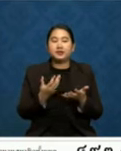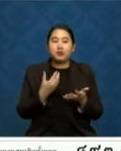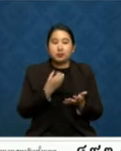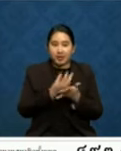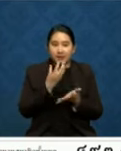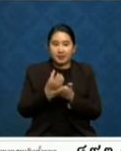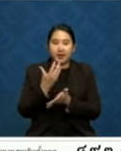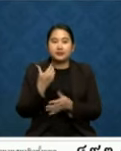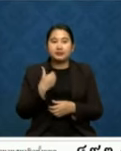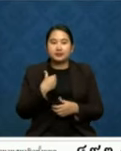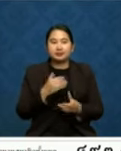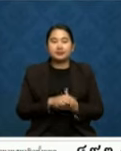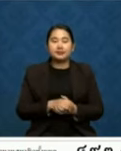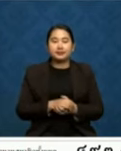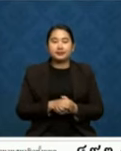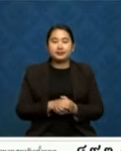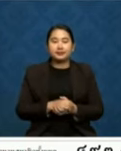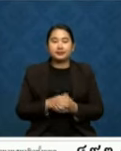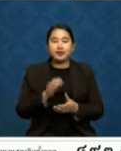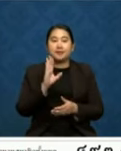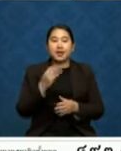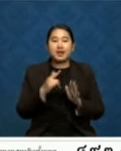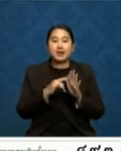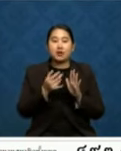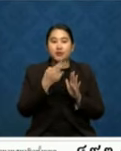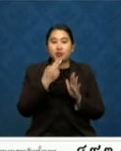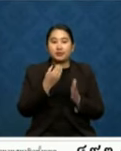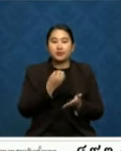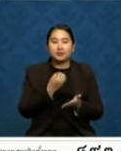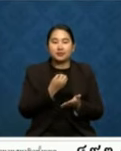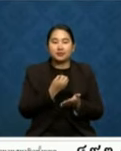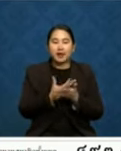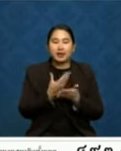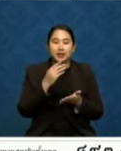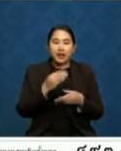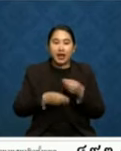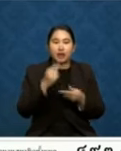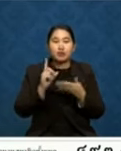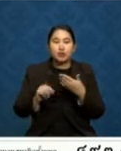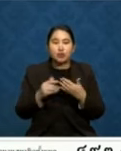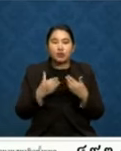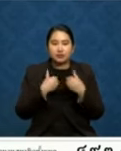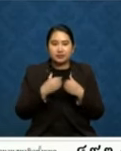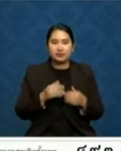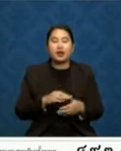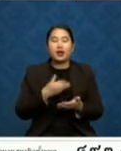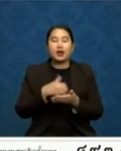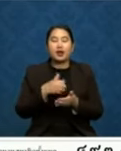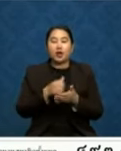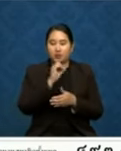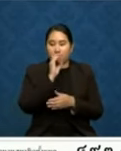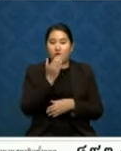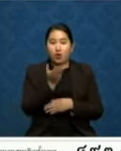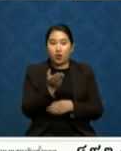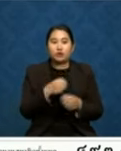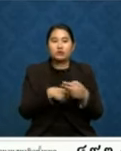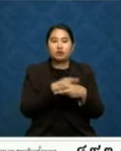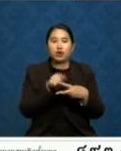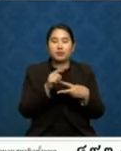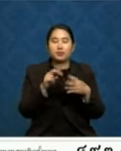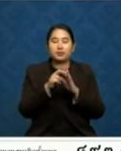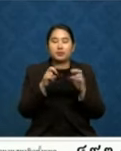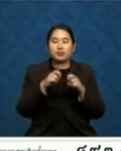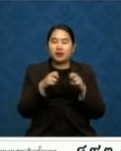ทุนยังสูงแล้วก็ราคาใบยาสูบก็ยังตกต่ำอยู่ซึ่งสิ่งที่เขาได้เสนอมามันอยู่สองเรื่องครับหนึ่งปัญหาบุหรี่เ